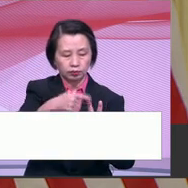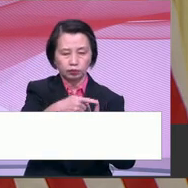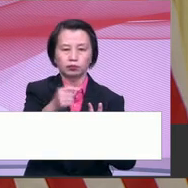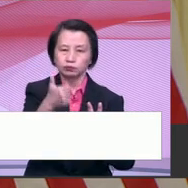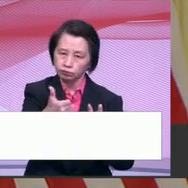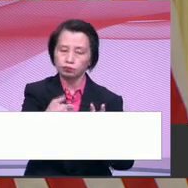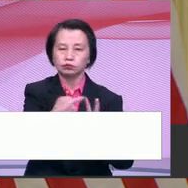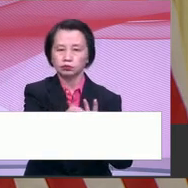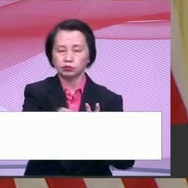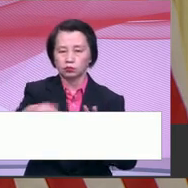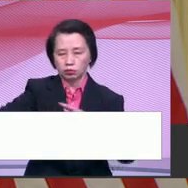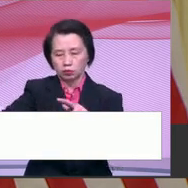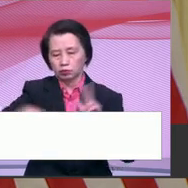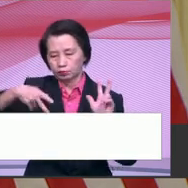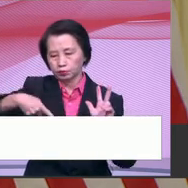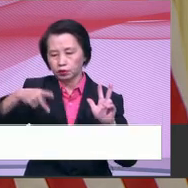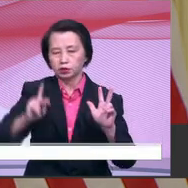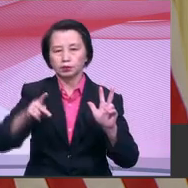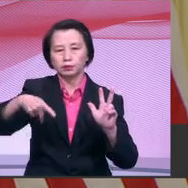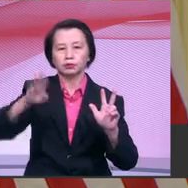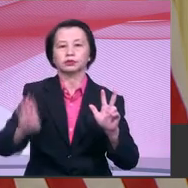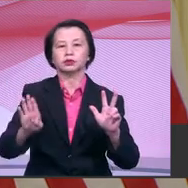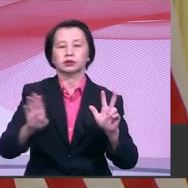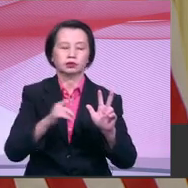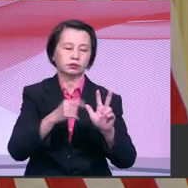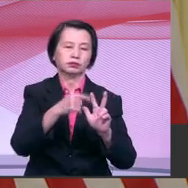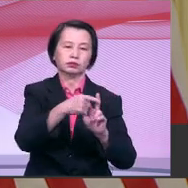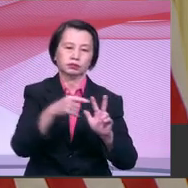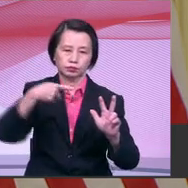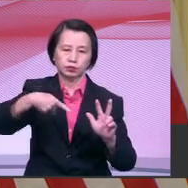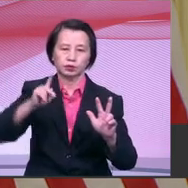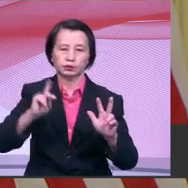berada di bawah PKP bersyarat ataupun PKPB.